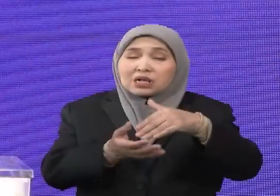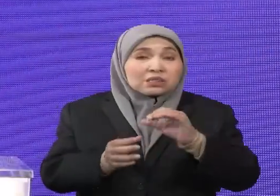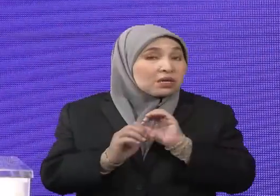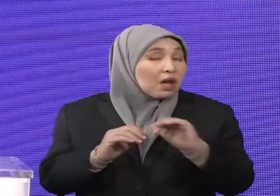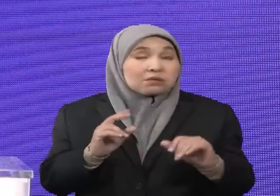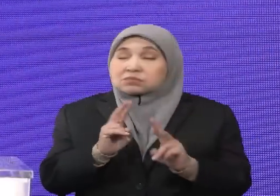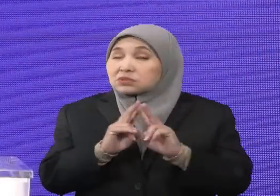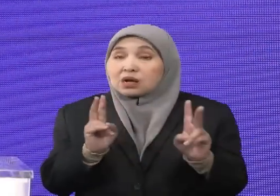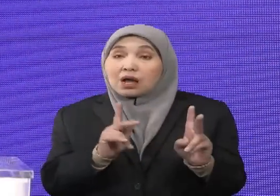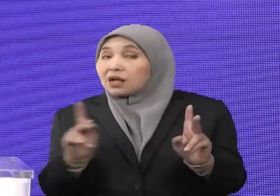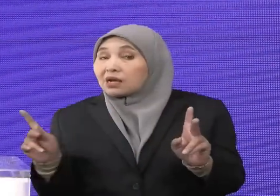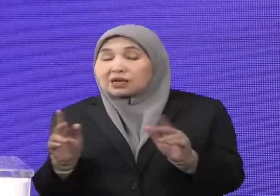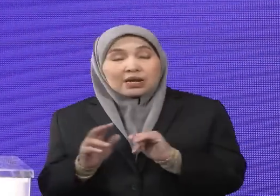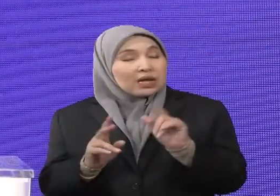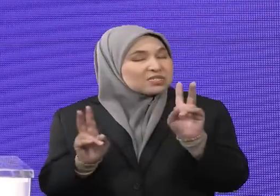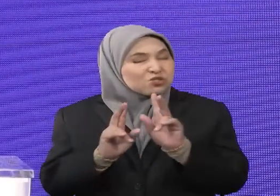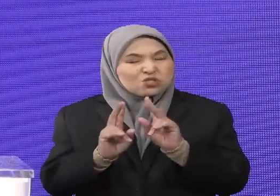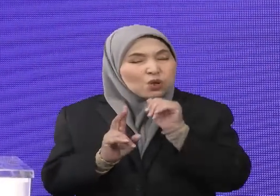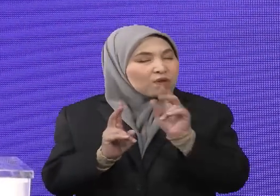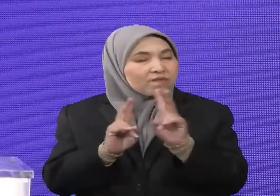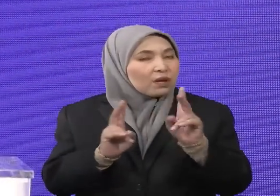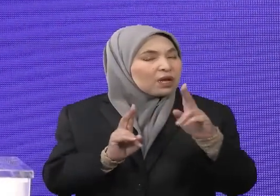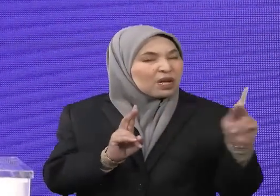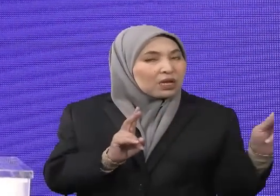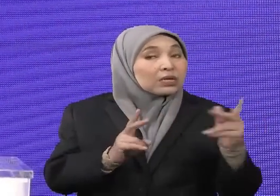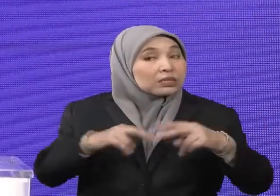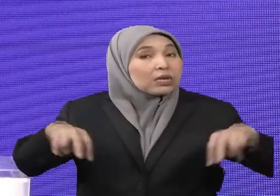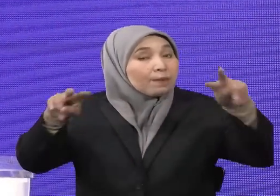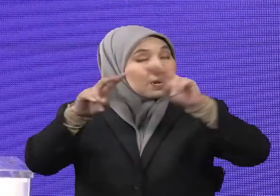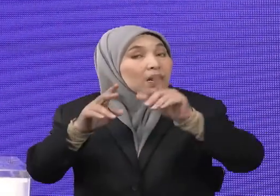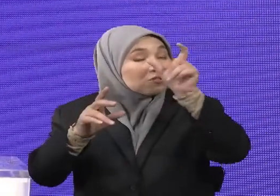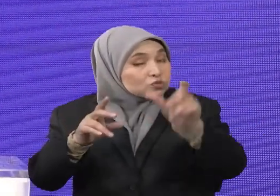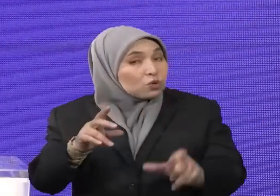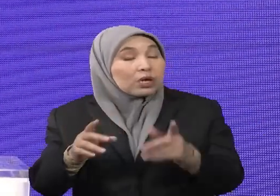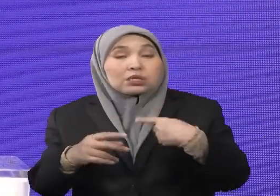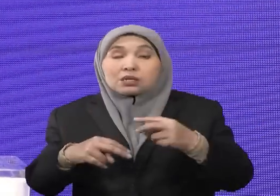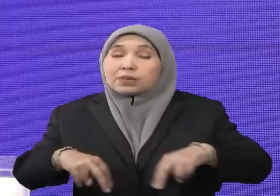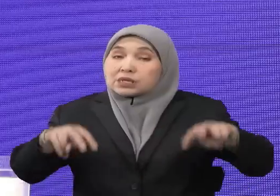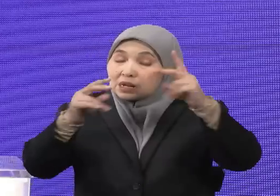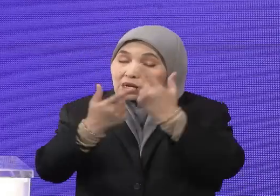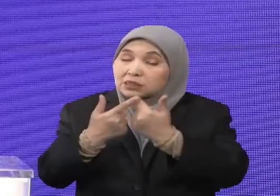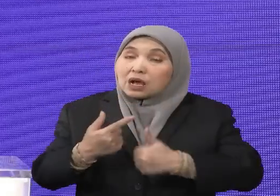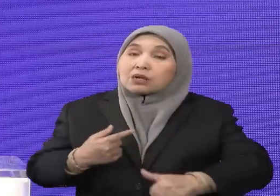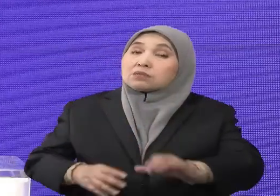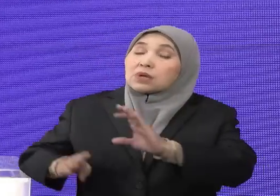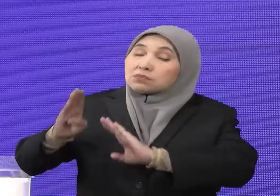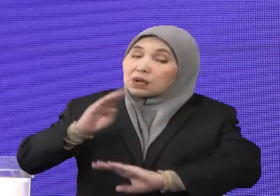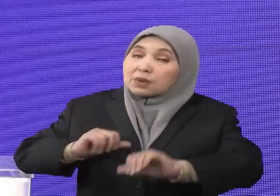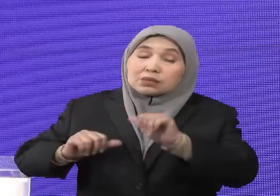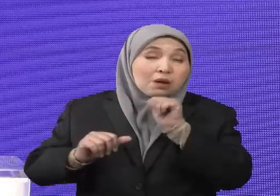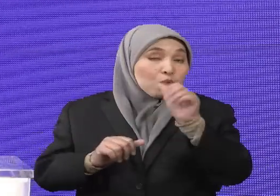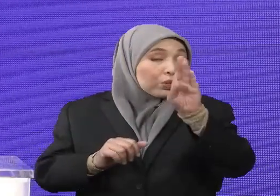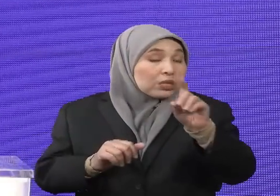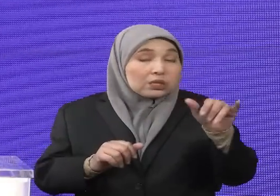terlampau ke kanan dan tidak boleh ke kelompok ke kiri yang bila kita tidak menilai seseorang kita perlu menilai daripada Budi dia daripada akhlak dia bukan